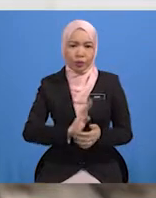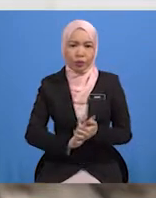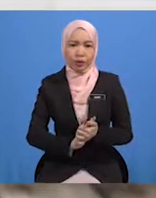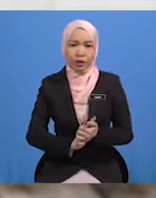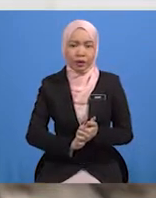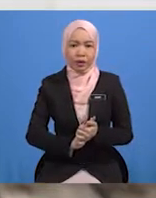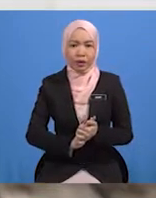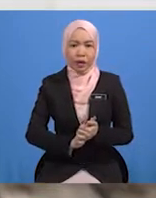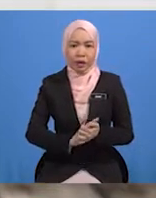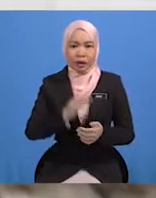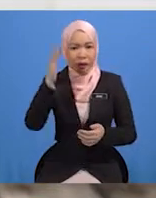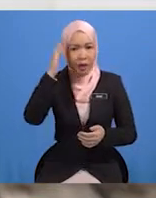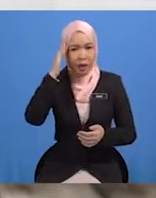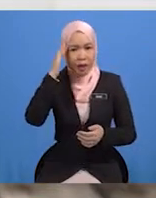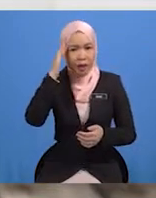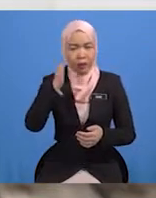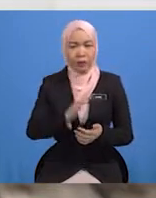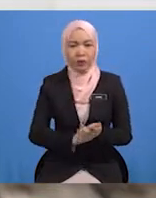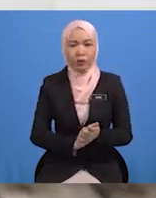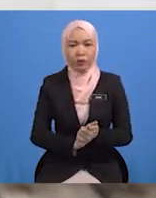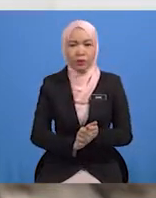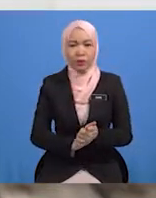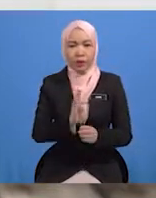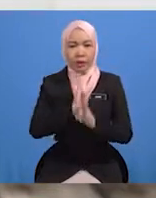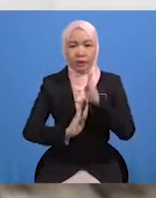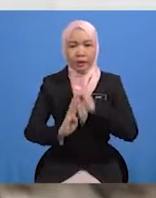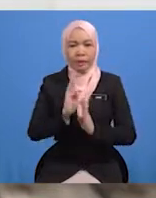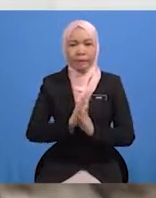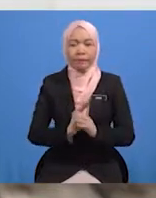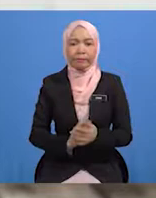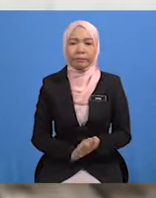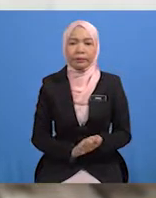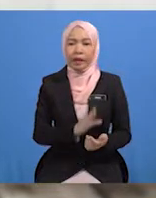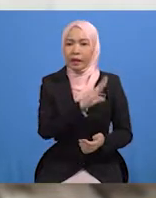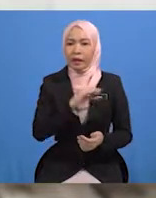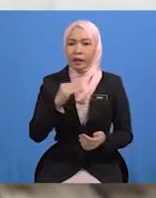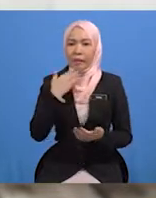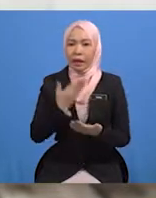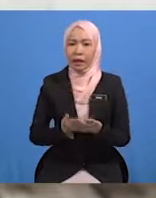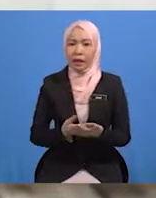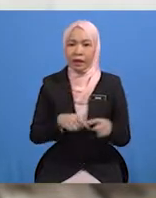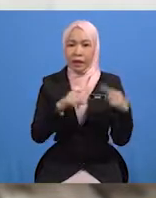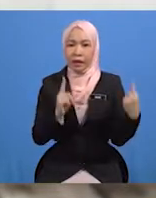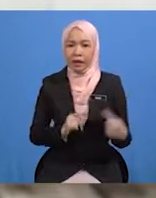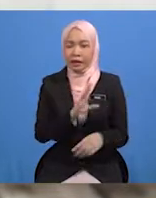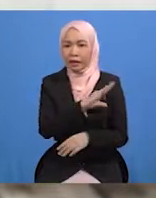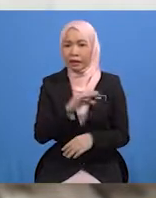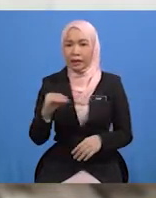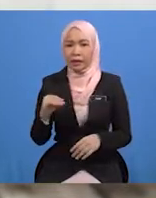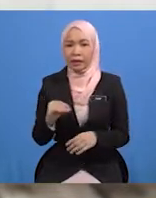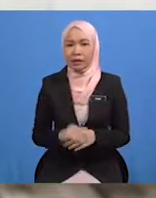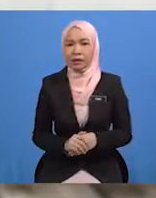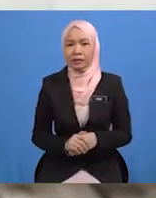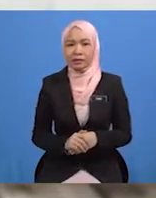tahu adab sopan, terang hati dan tidak sombong. Dari